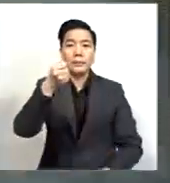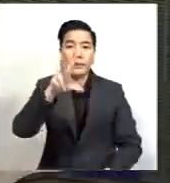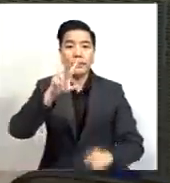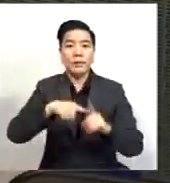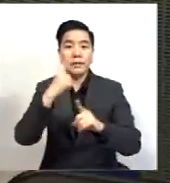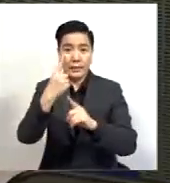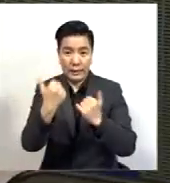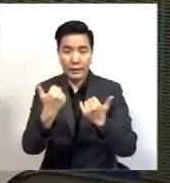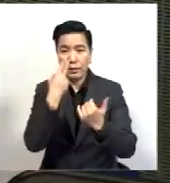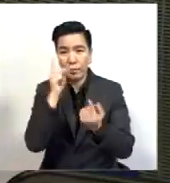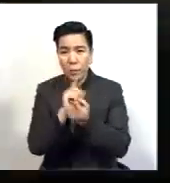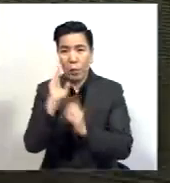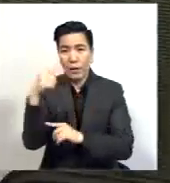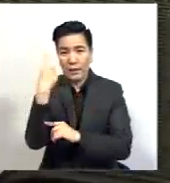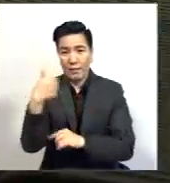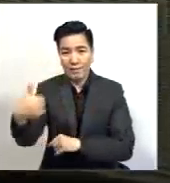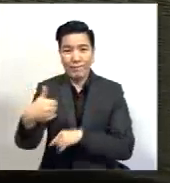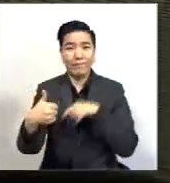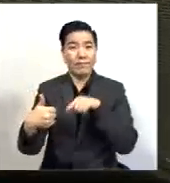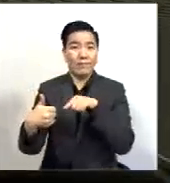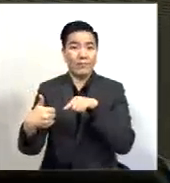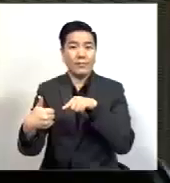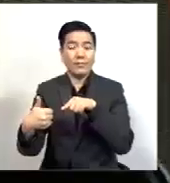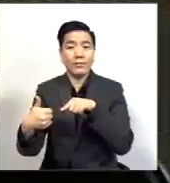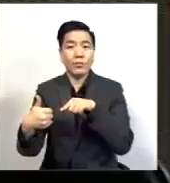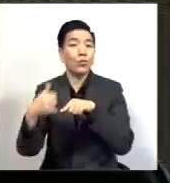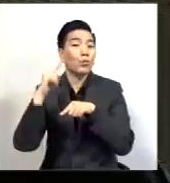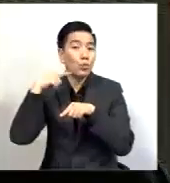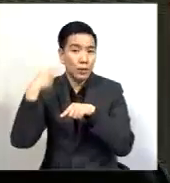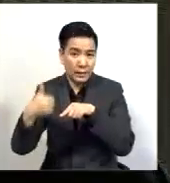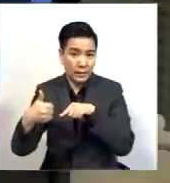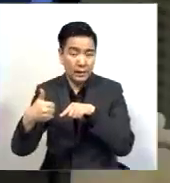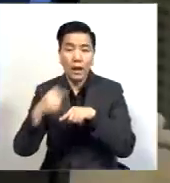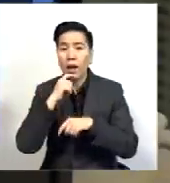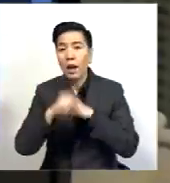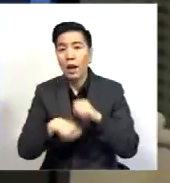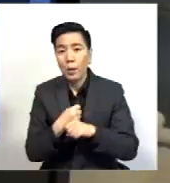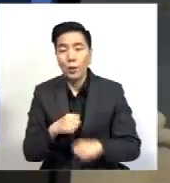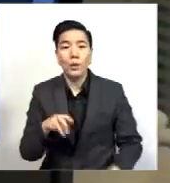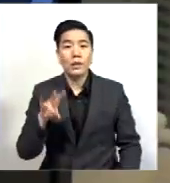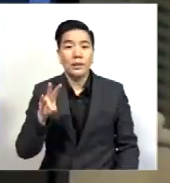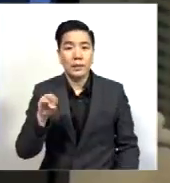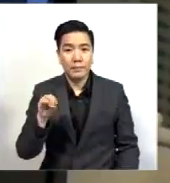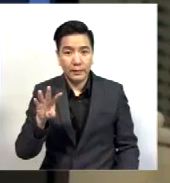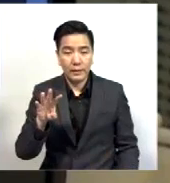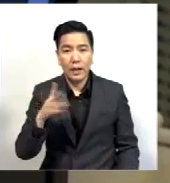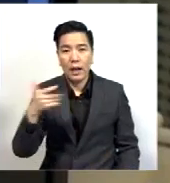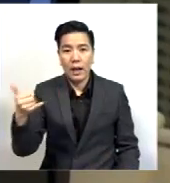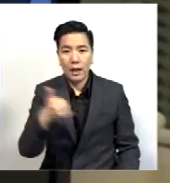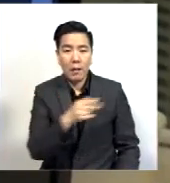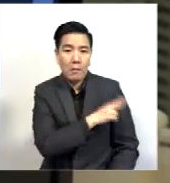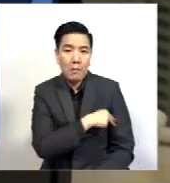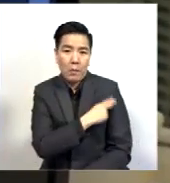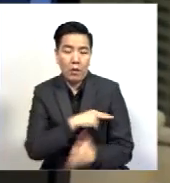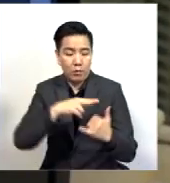านมานักท่องเที่ยวคนดังกล่าวเนี่ยนะคะเป็นนักท่องเที่ยวหญิงชาวจีนอายุ74ปีค่ะนำตัวเข้ารับ